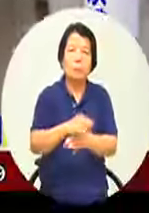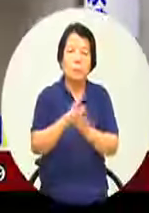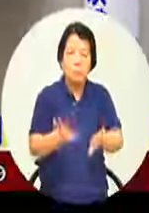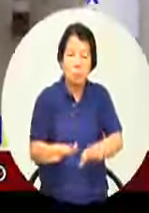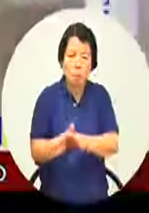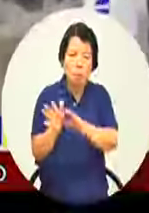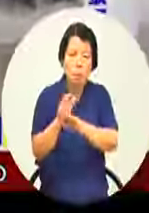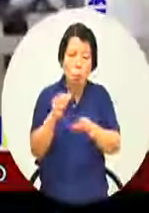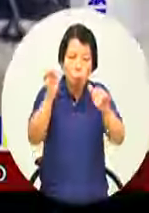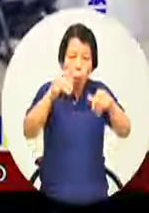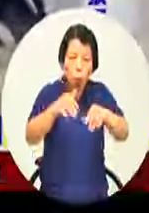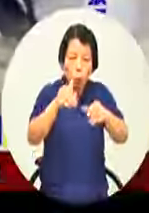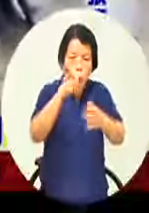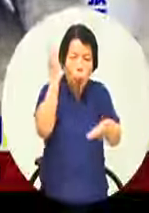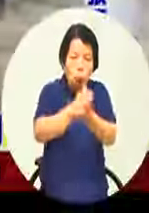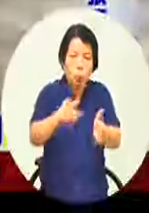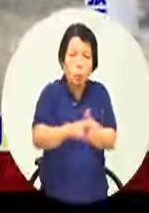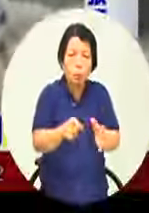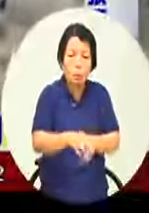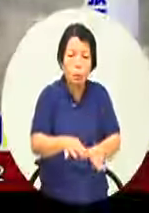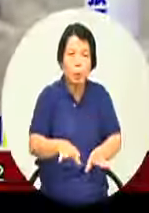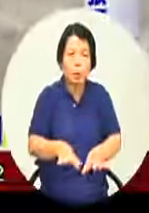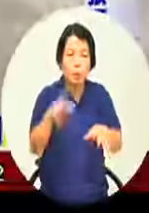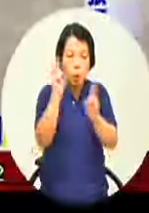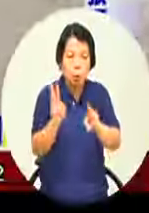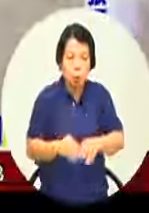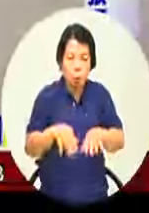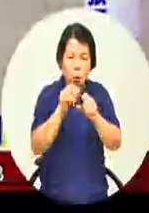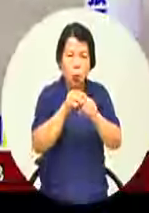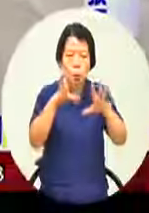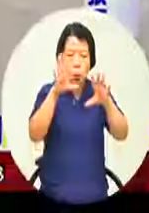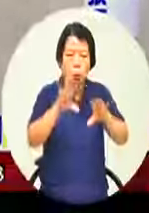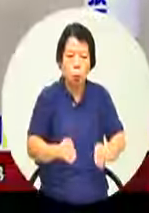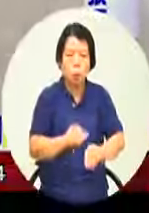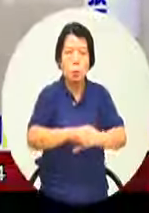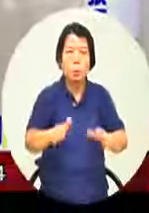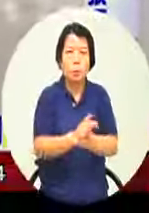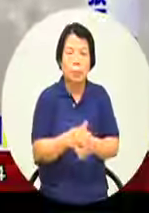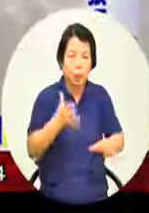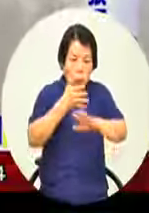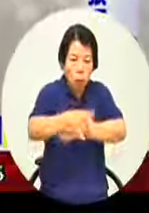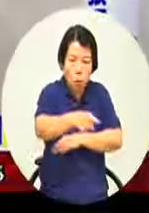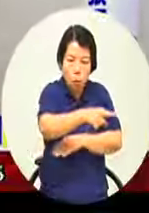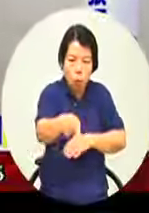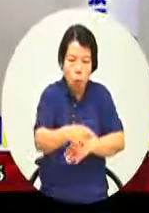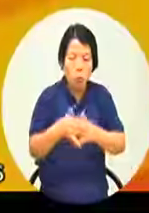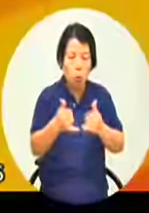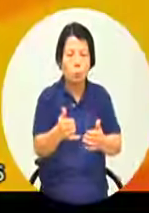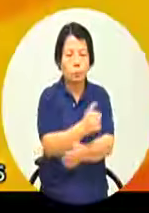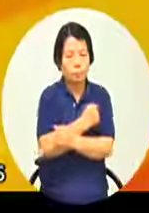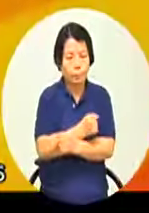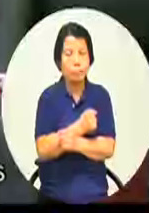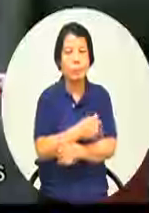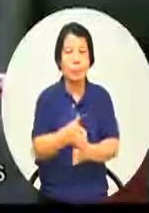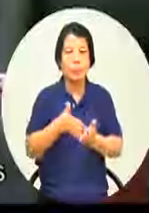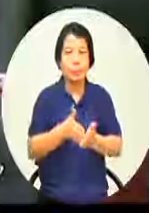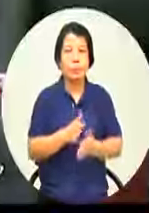稍停的话呢，这水呢应该会慢慢的退去，也提醒民众经过这些路段都得要特别小心。